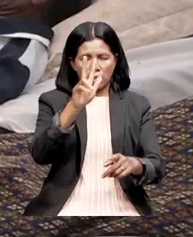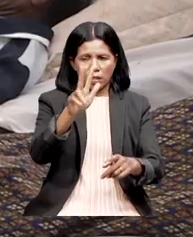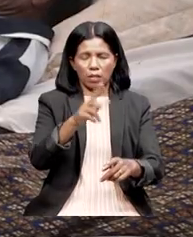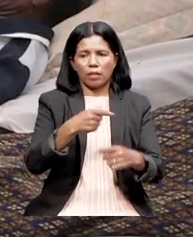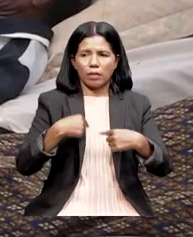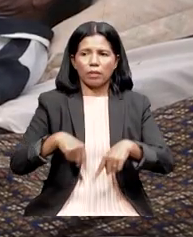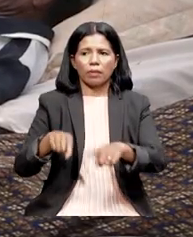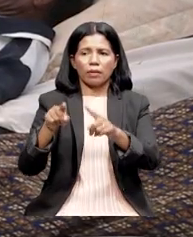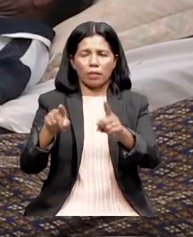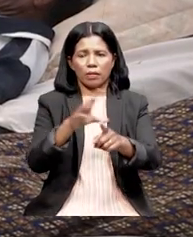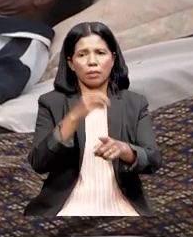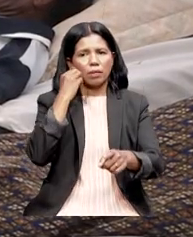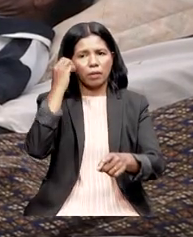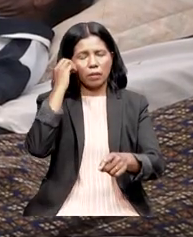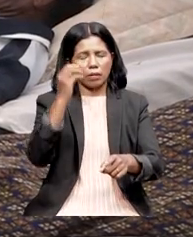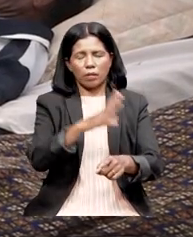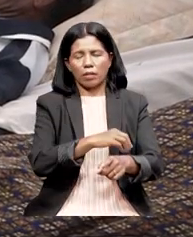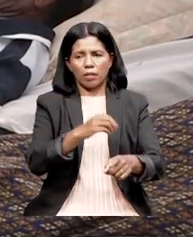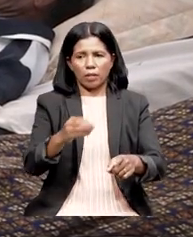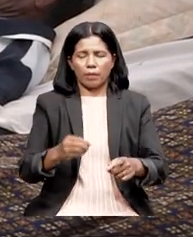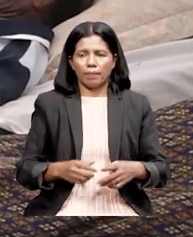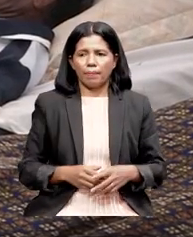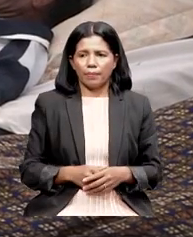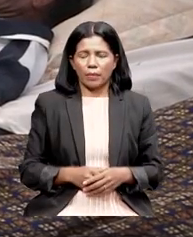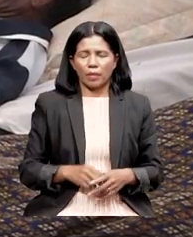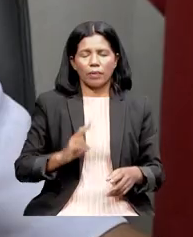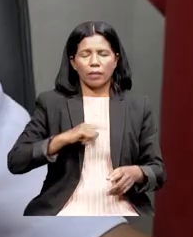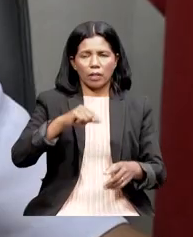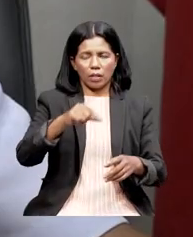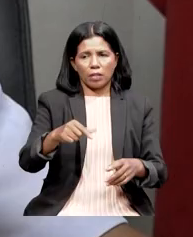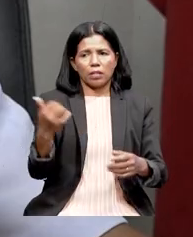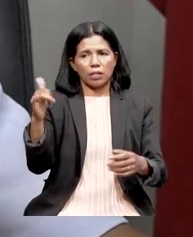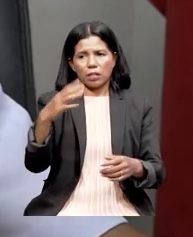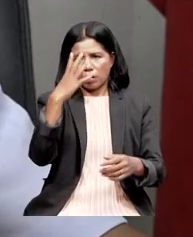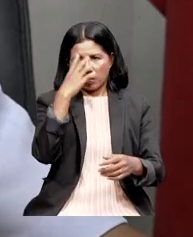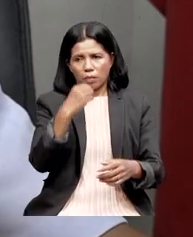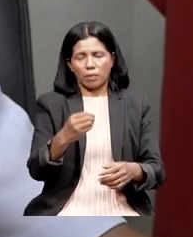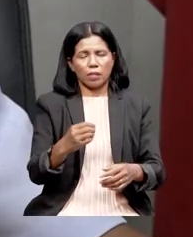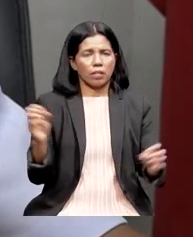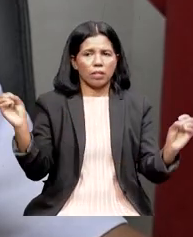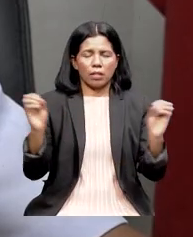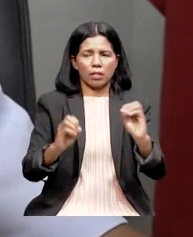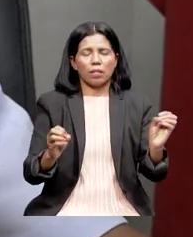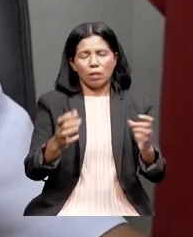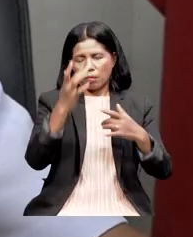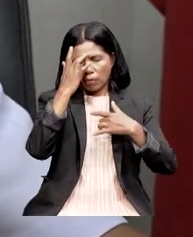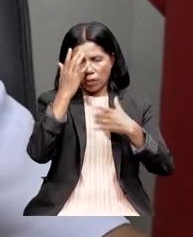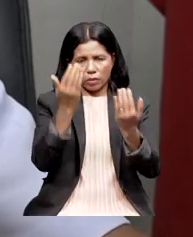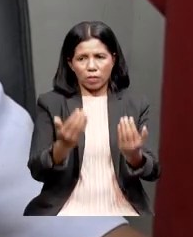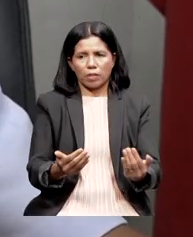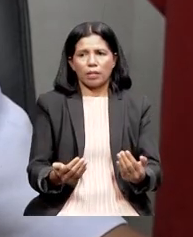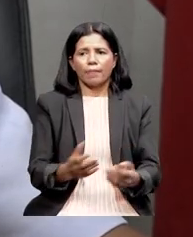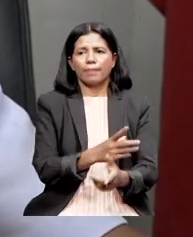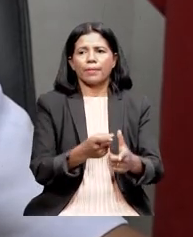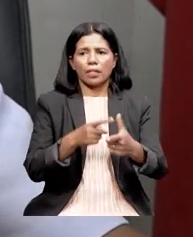fila ba uma para tal tratamento tradicional. Bikin kenyang balu si baixa, nabe tambah sira la balu la hea gravidad in bematora, iha ne